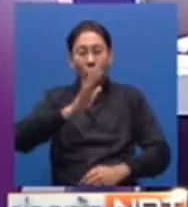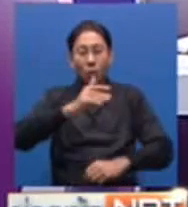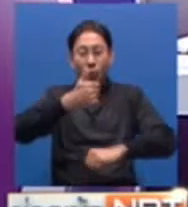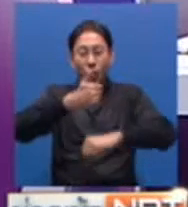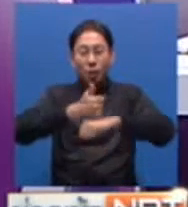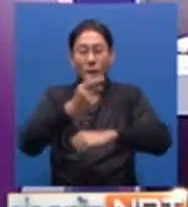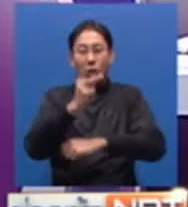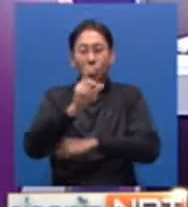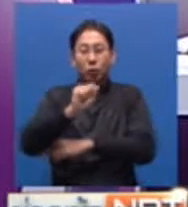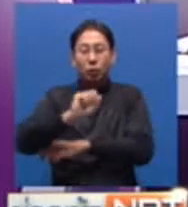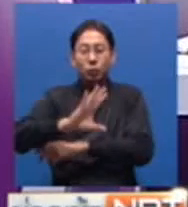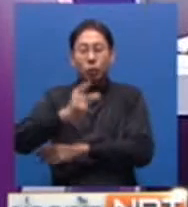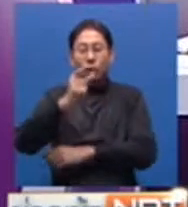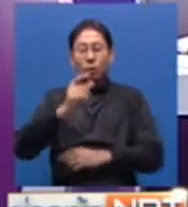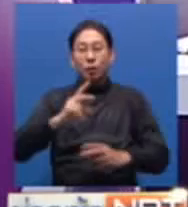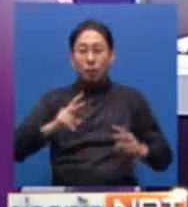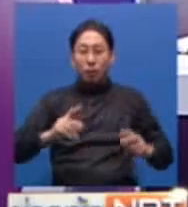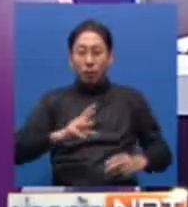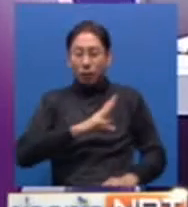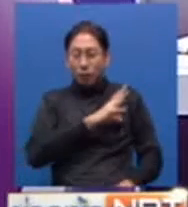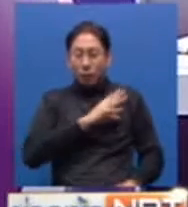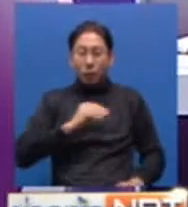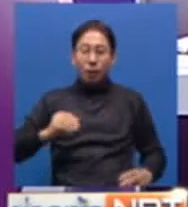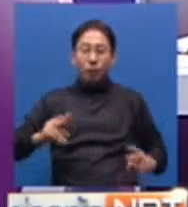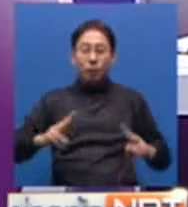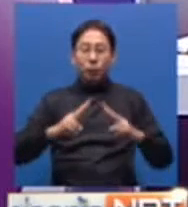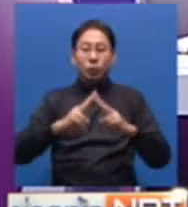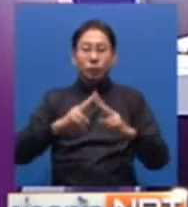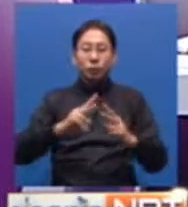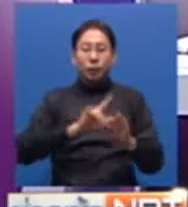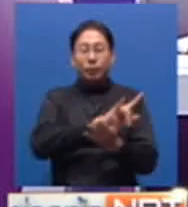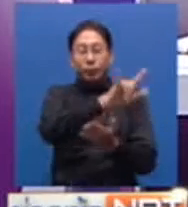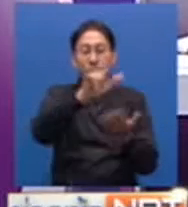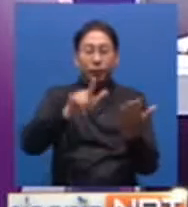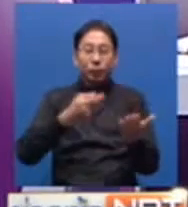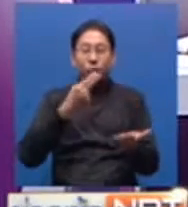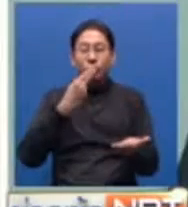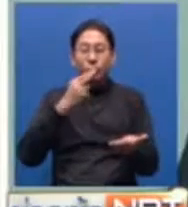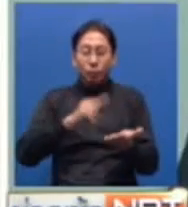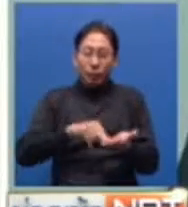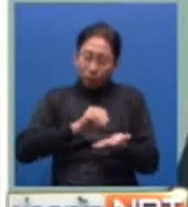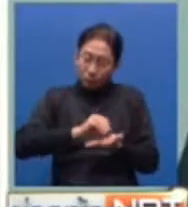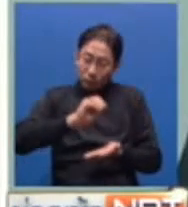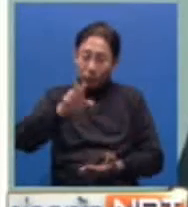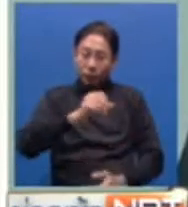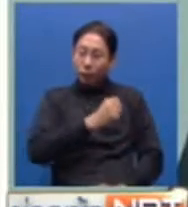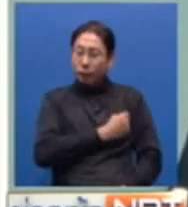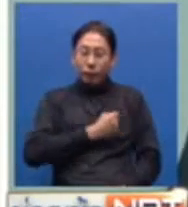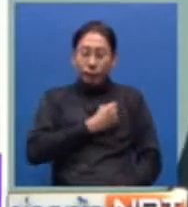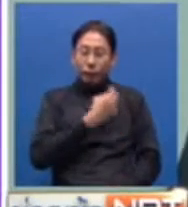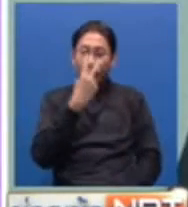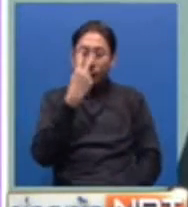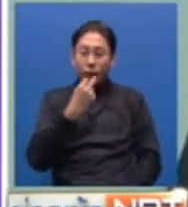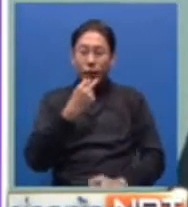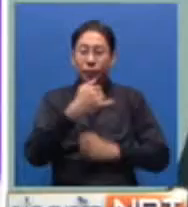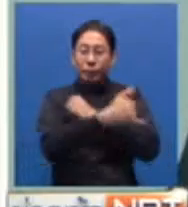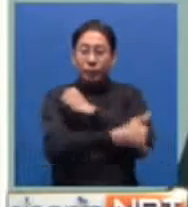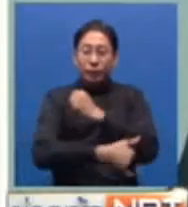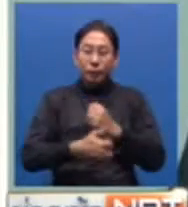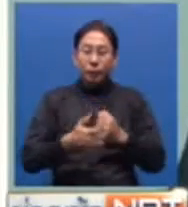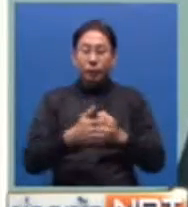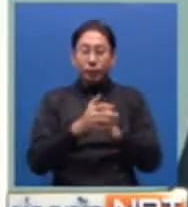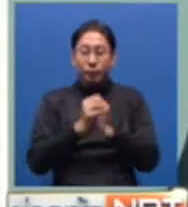โดยหัวหน้าคสชและปลัดกระทรวงการต่างประเทศส่งศาลแสดงความเสียใจต่อเหตุแผ่นดินไหวนะคะในมณฑลยูนนาน